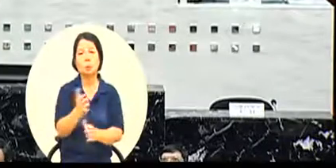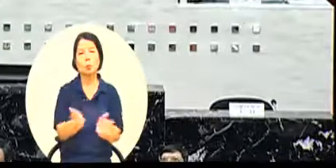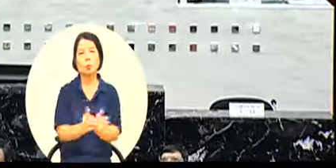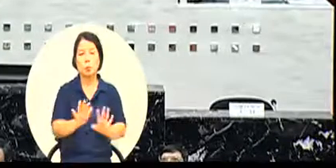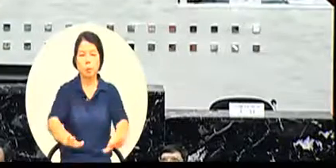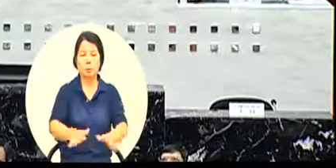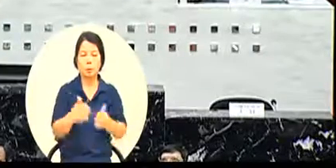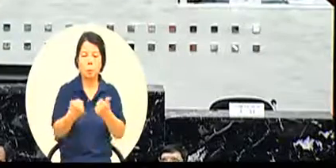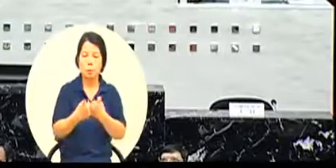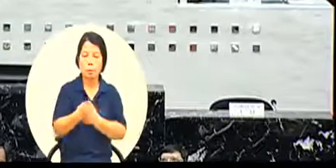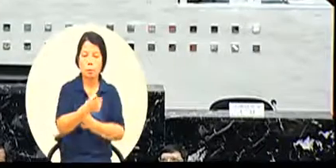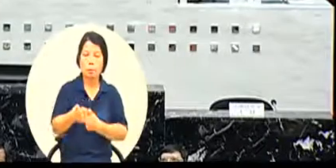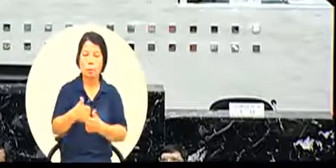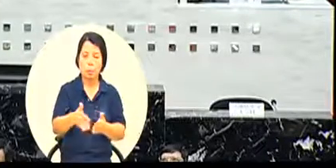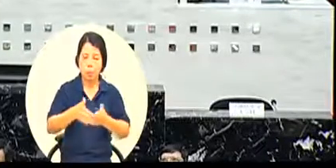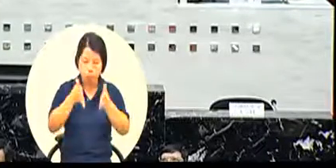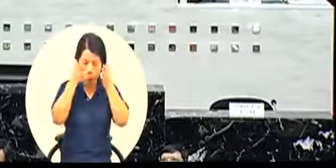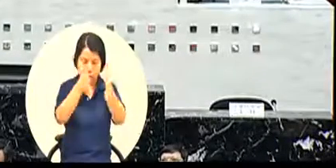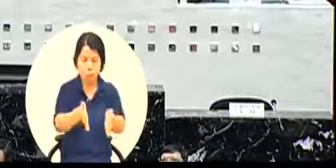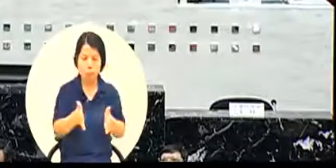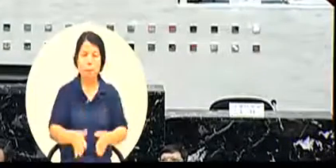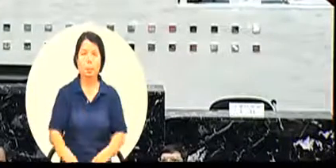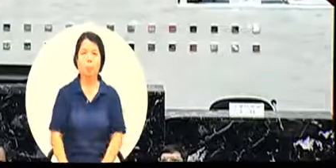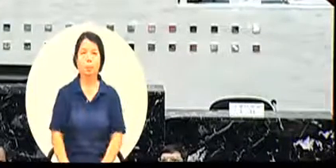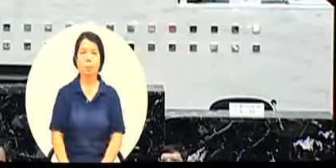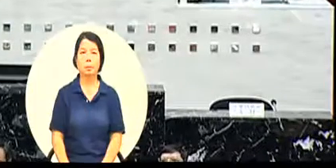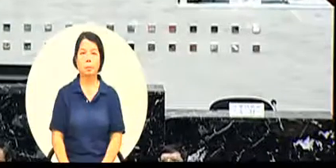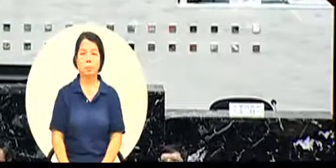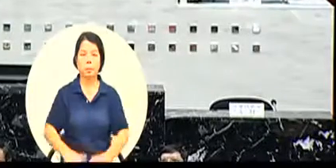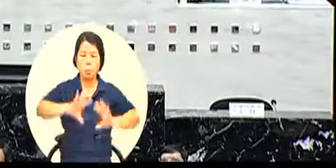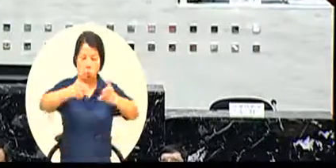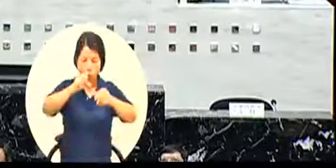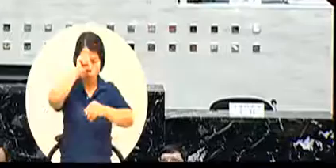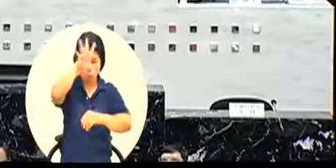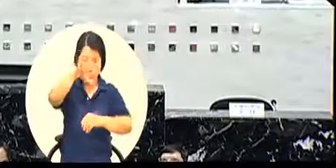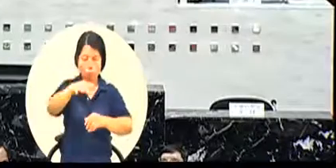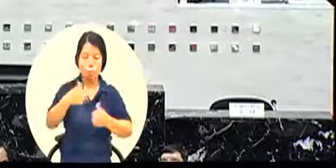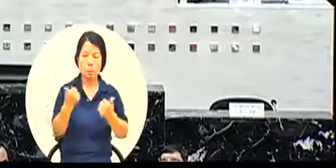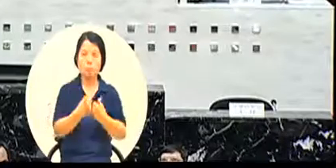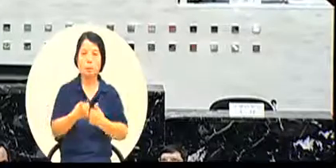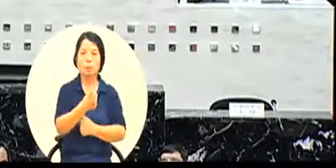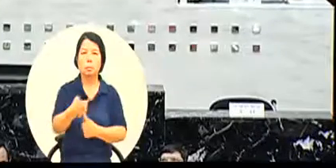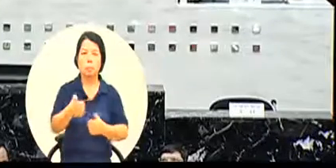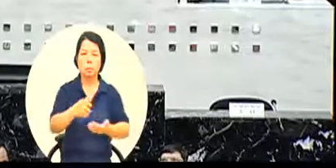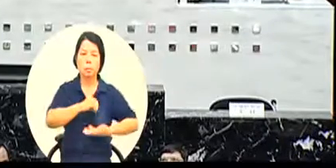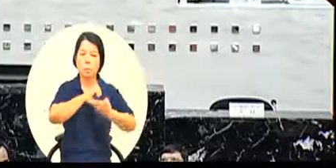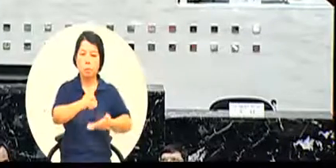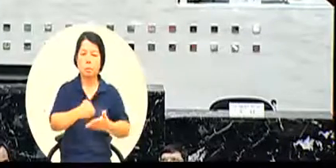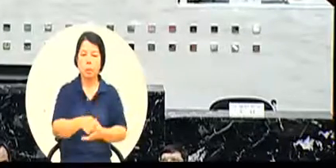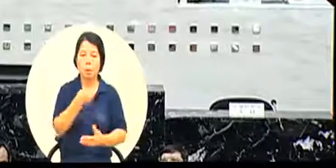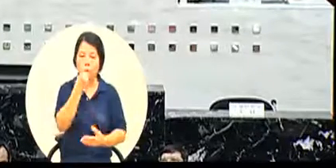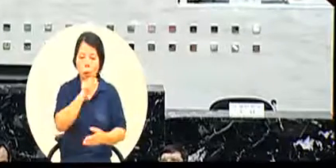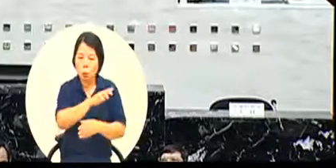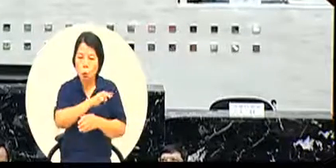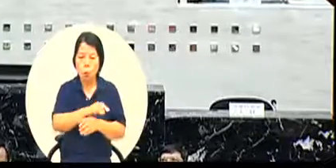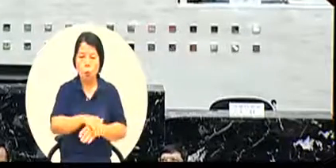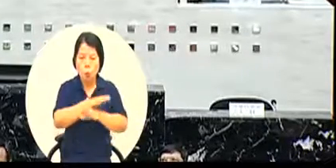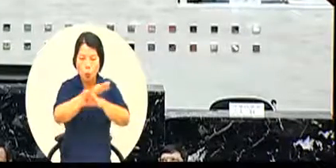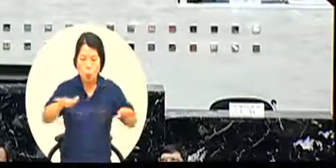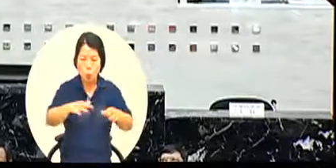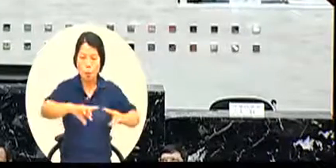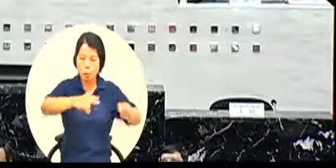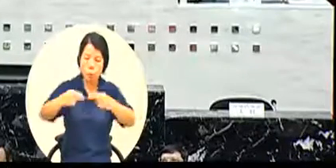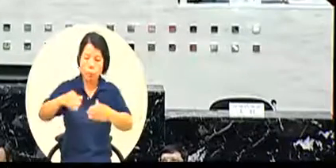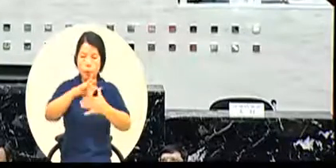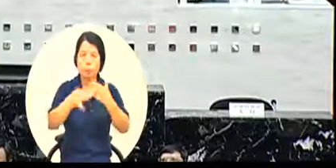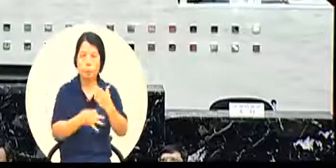有议员准备针对于国民党团的议员所提的食品安全的修正条